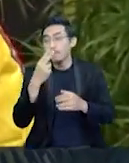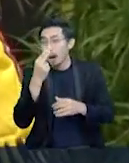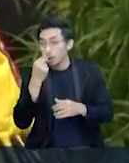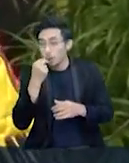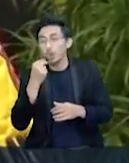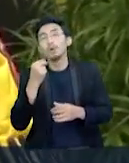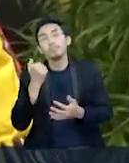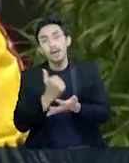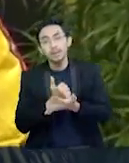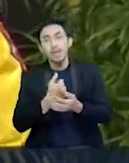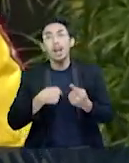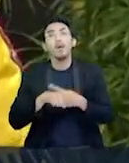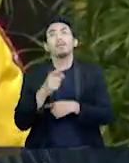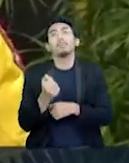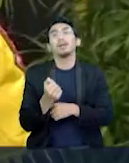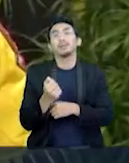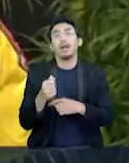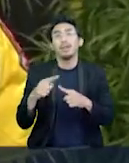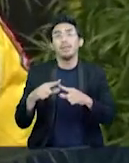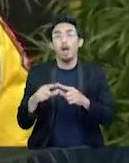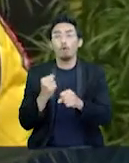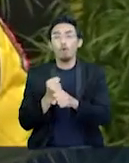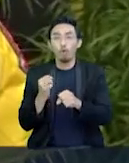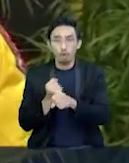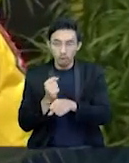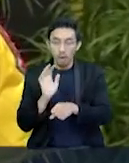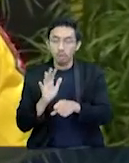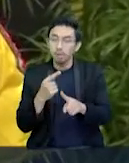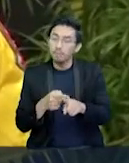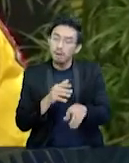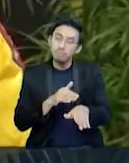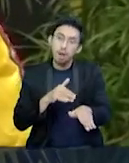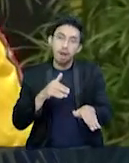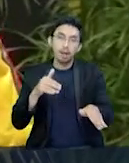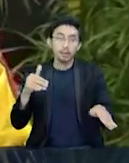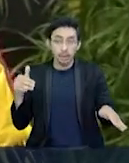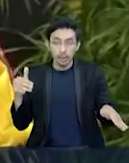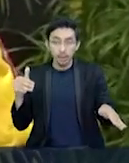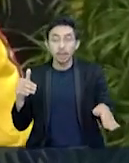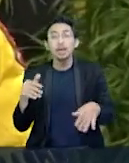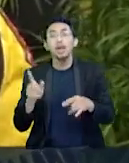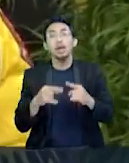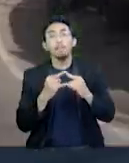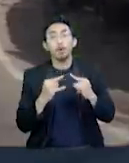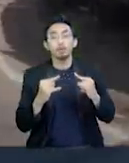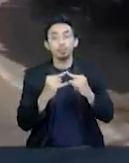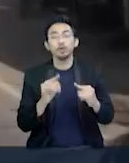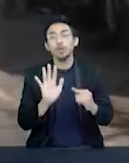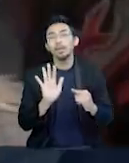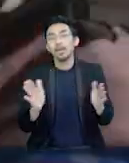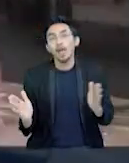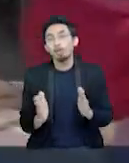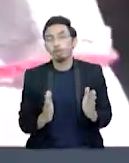volume kendaraan meningkat. Oleh karena itu kita menyiapkan pos pam di situ dengan beberapa titik pos gatur untuk khusus tahun ini.